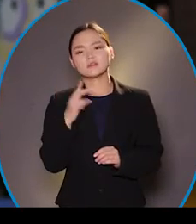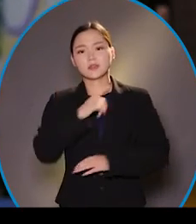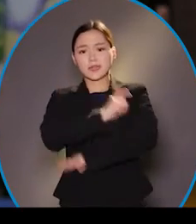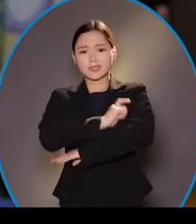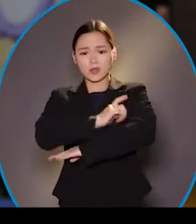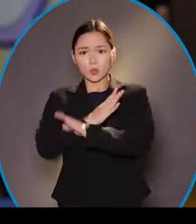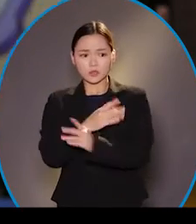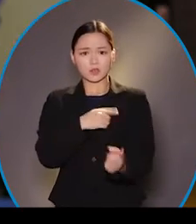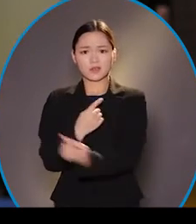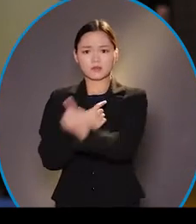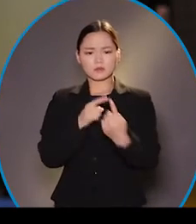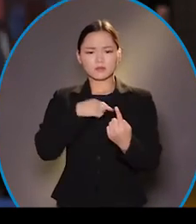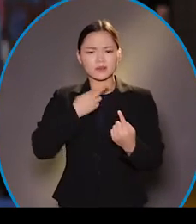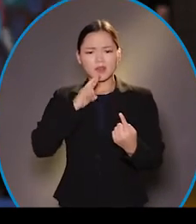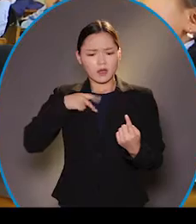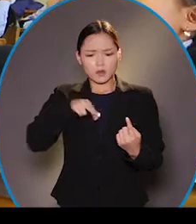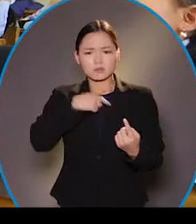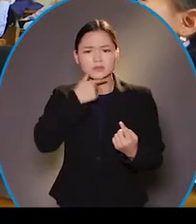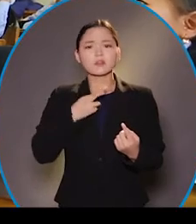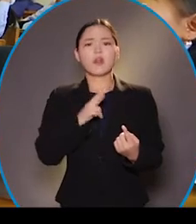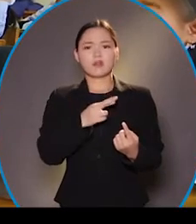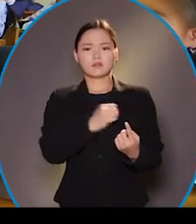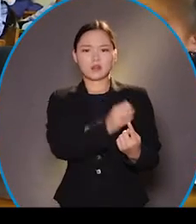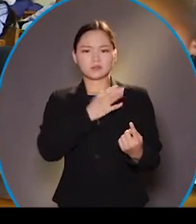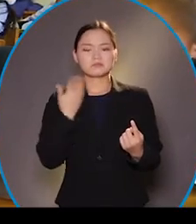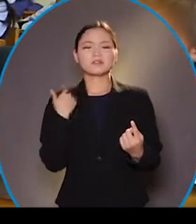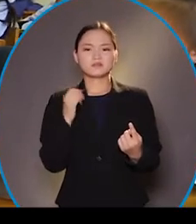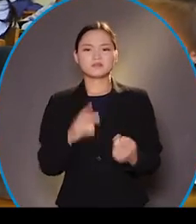Хичээлээс ирэл би яагаад явах юм бэ?